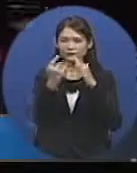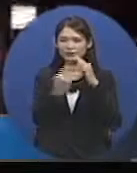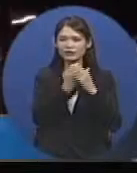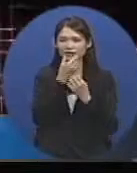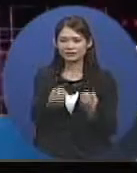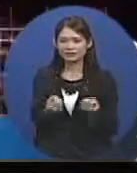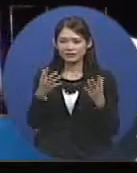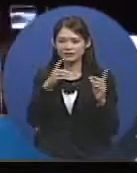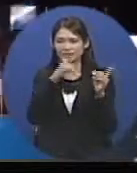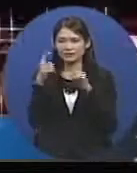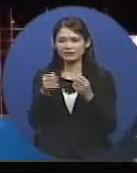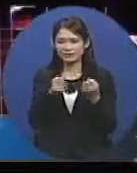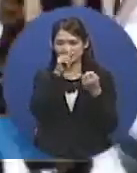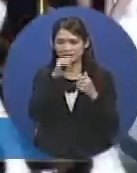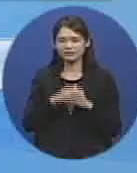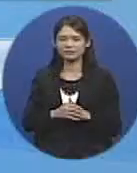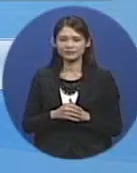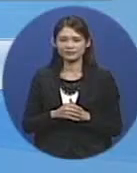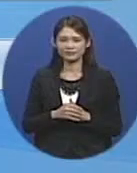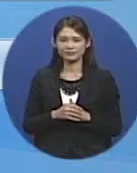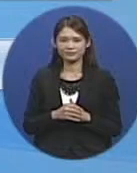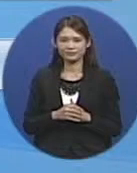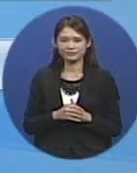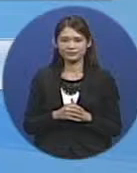행사로 마련되어 왔습니다.